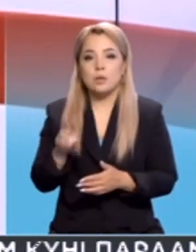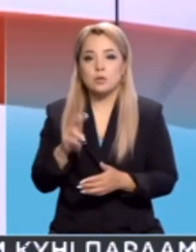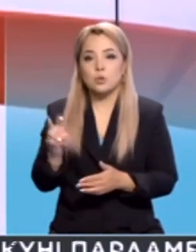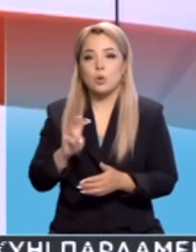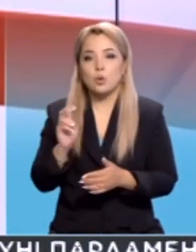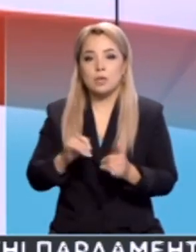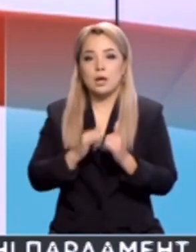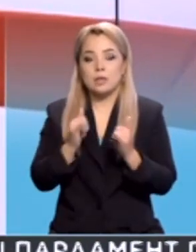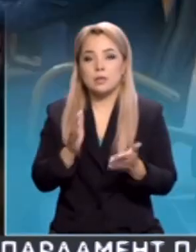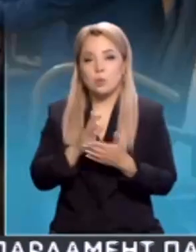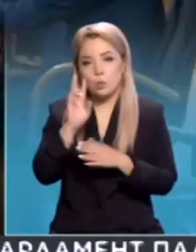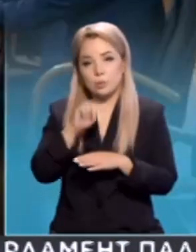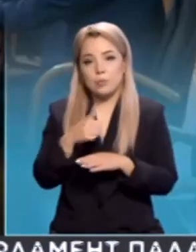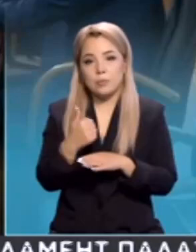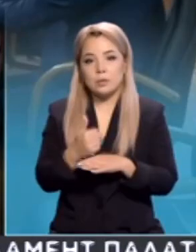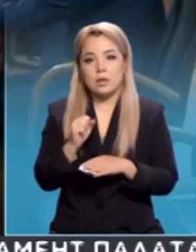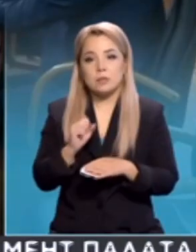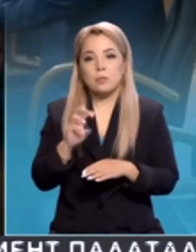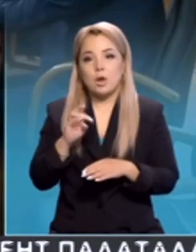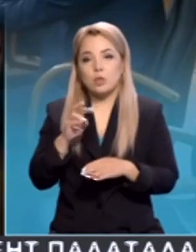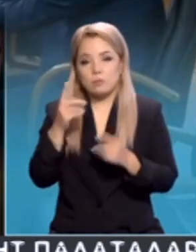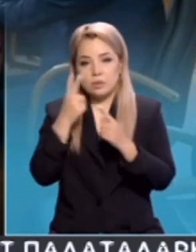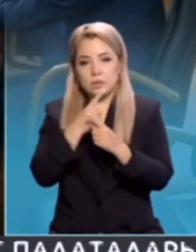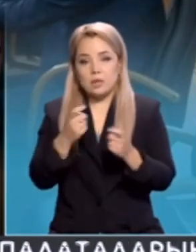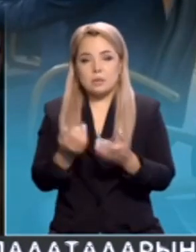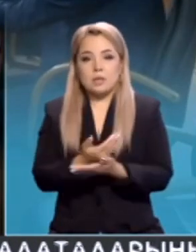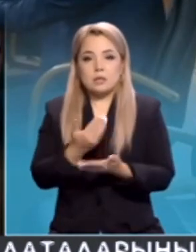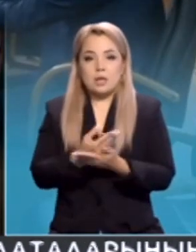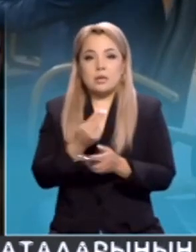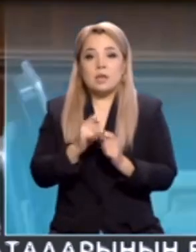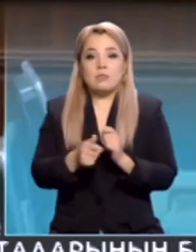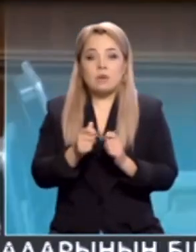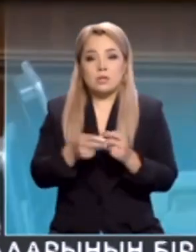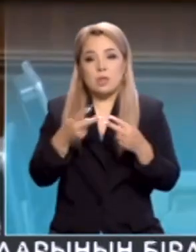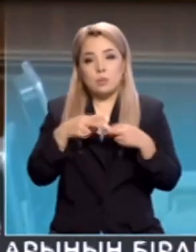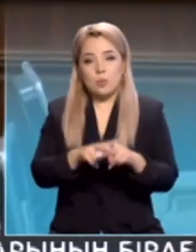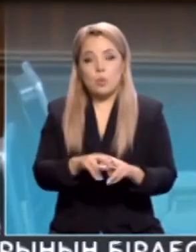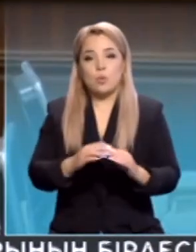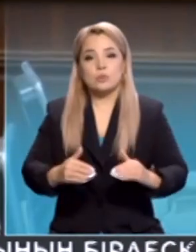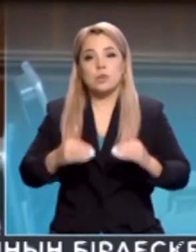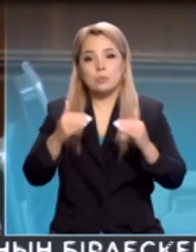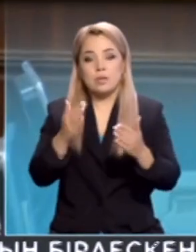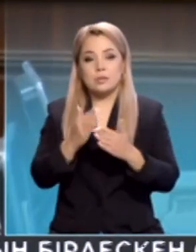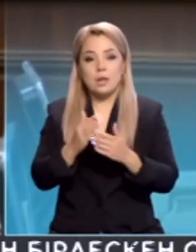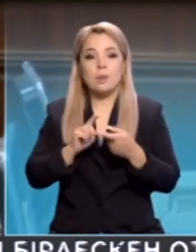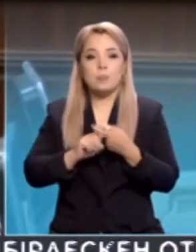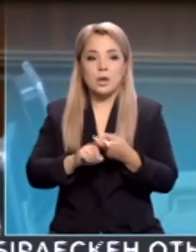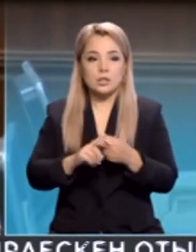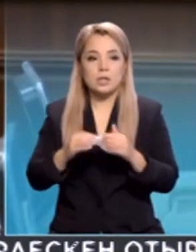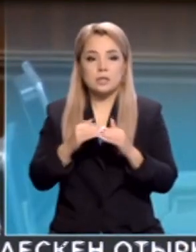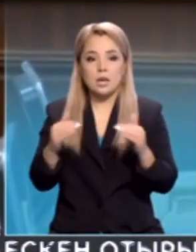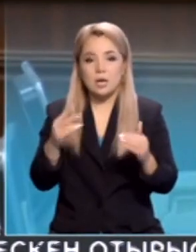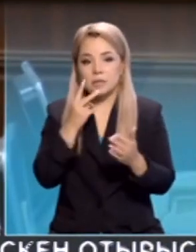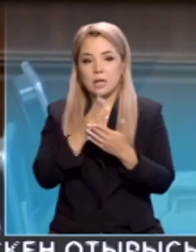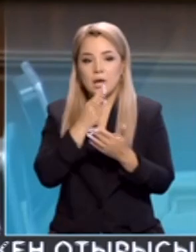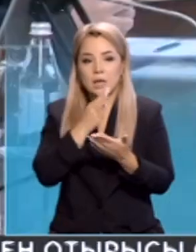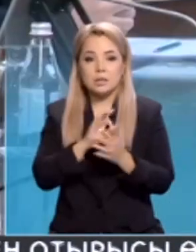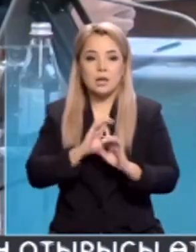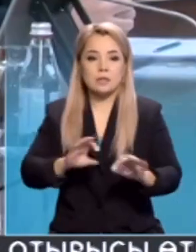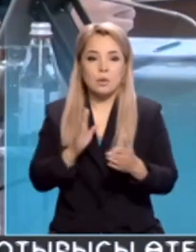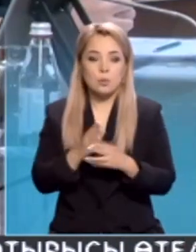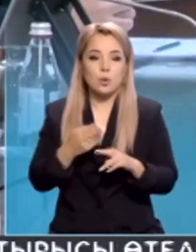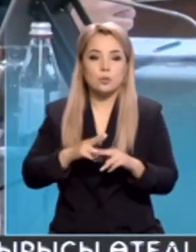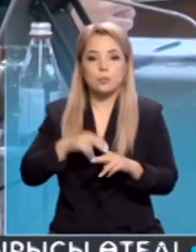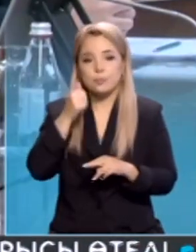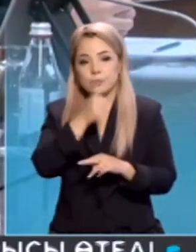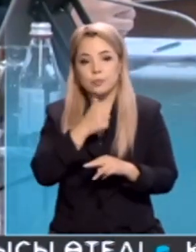25,5 миллиард долларға артады. Үкімет басшысы Әлихан Смайылов қазір елдегі инвестициялар өсімі пандемияға дейінгі деңгейге жеткендігін айтты. Биылғы